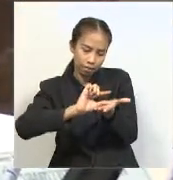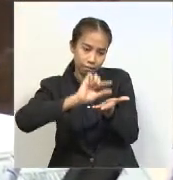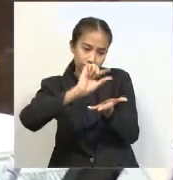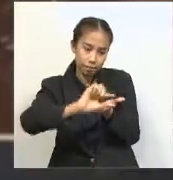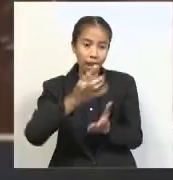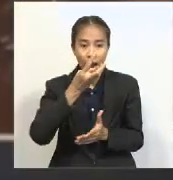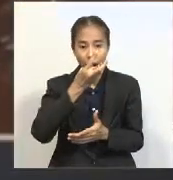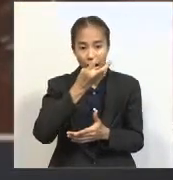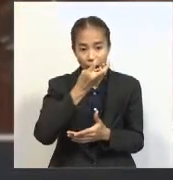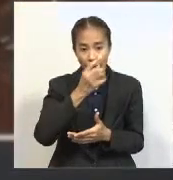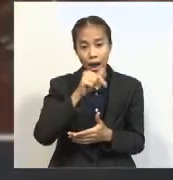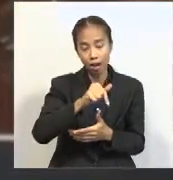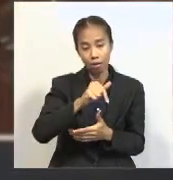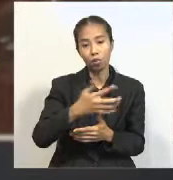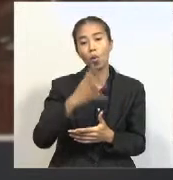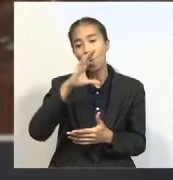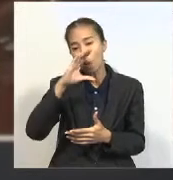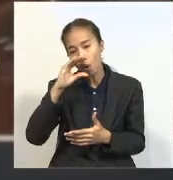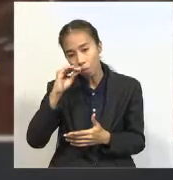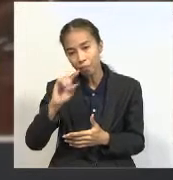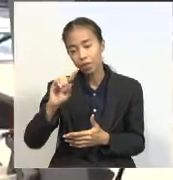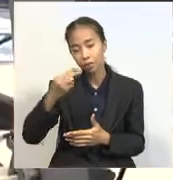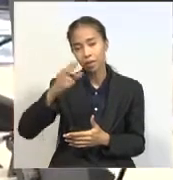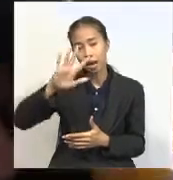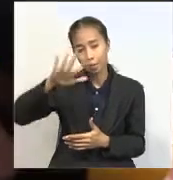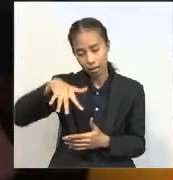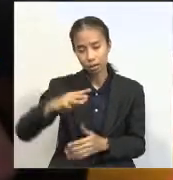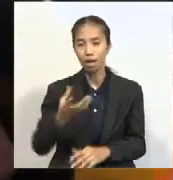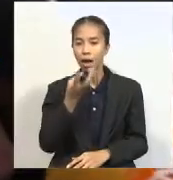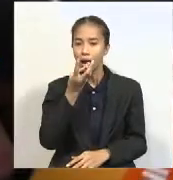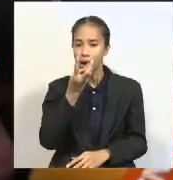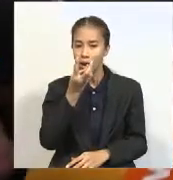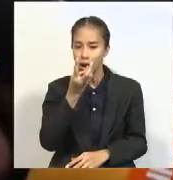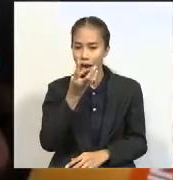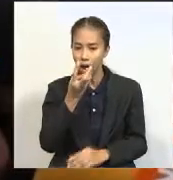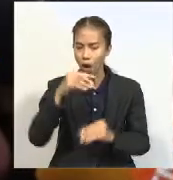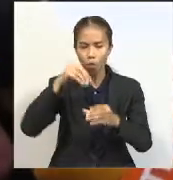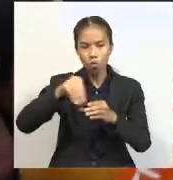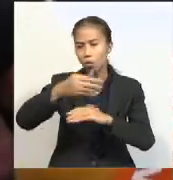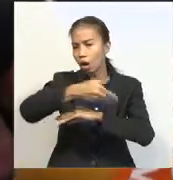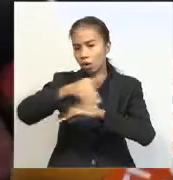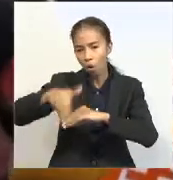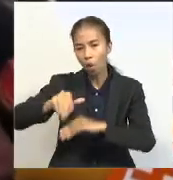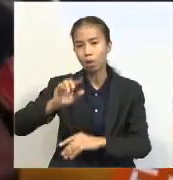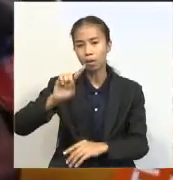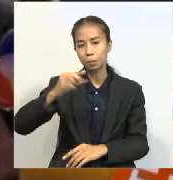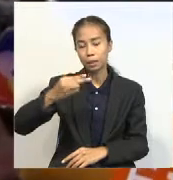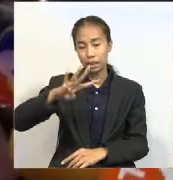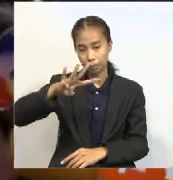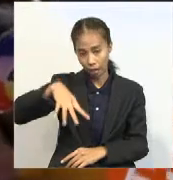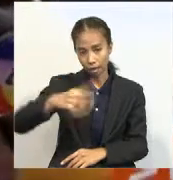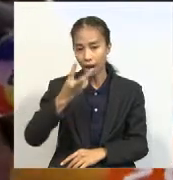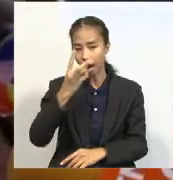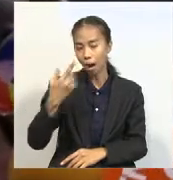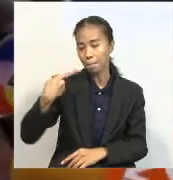จ้าตันละ 10,000 บาทข้าวหอมมะลิตันละ 15,000 บาทข้าวนอกพื้นที่ตันละ 14,000 บาทข้